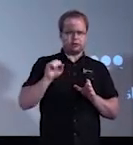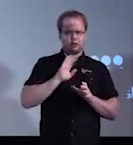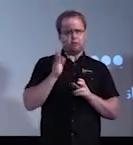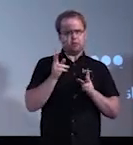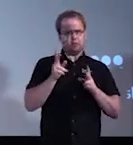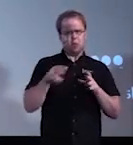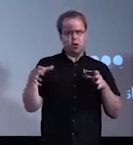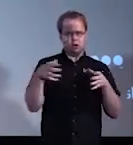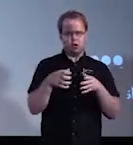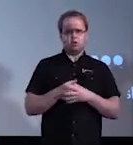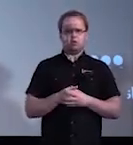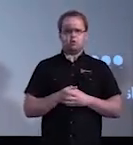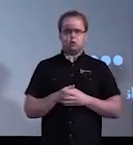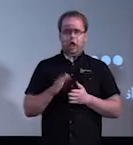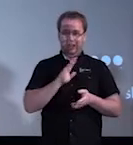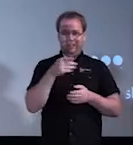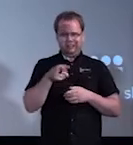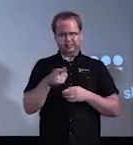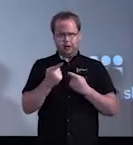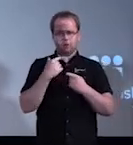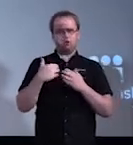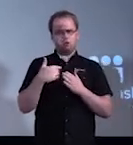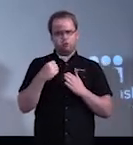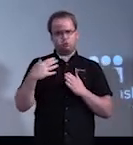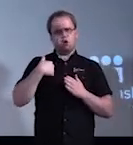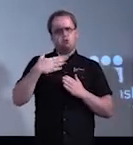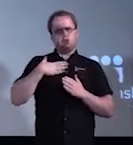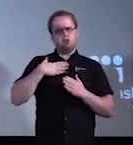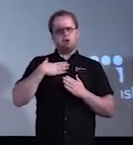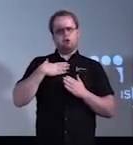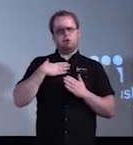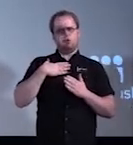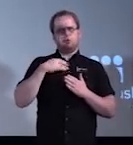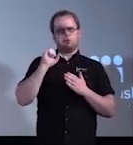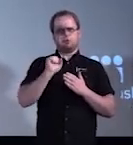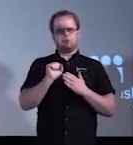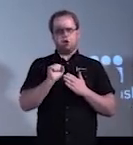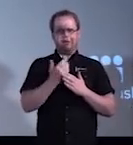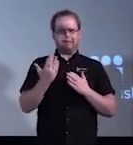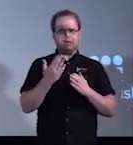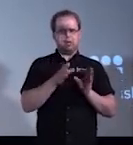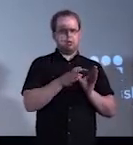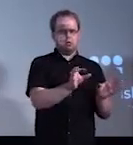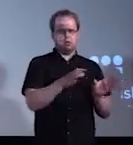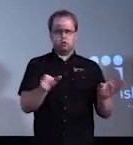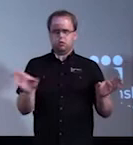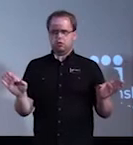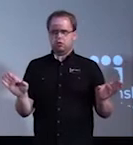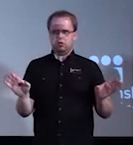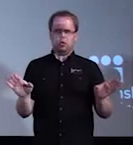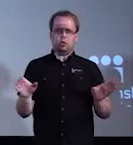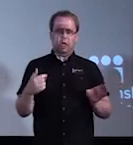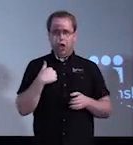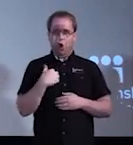jag gjorde, dels hade jag samtalet därför jag tycker just att man inte ska liksom sära samtalen. Men sen tog jag